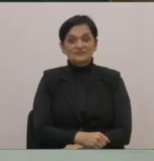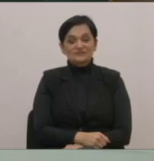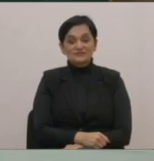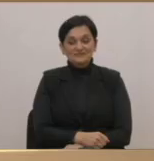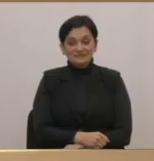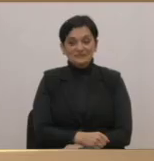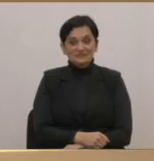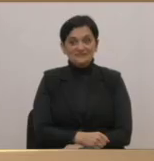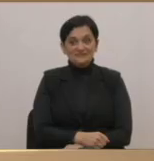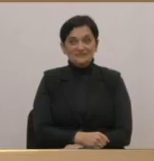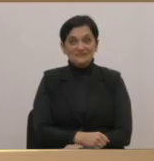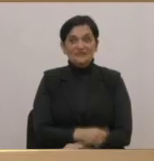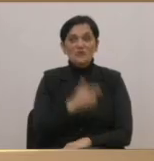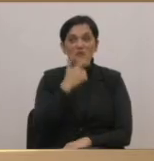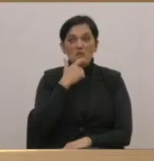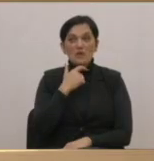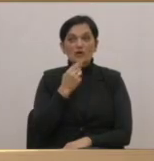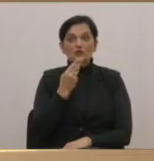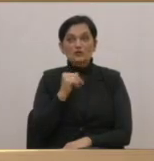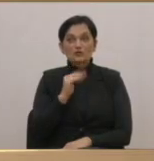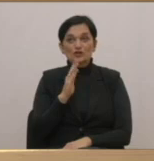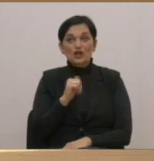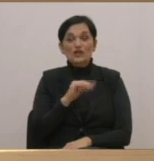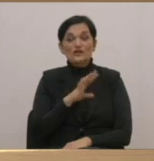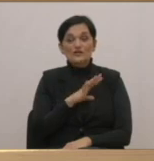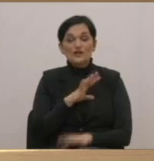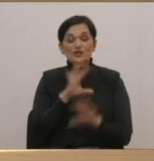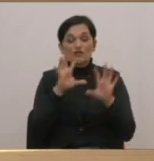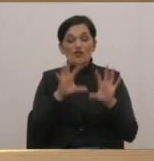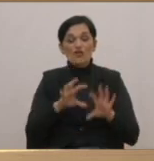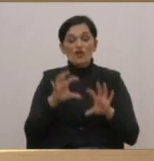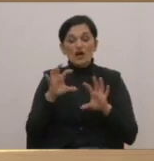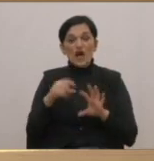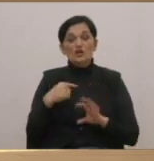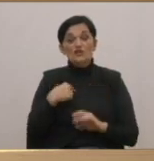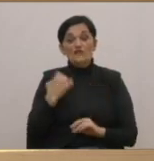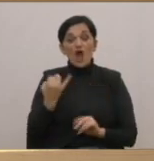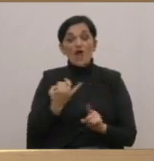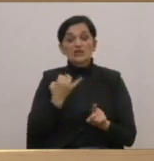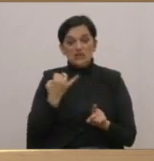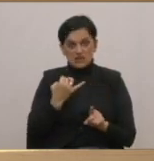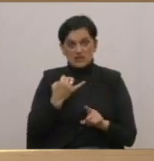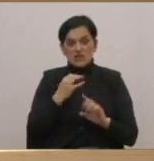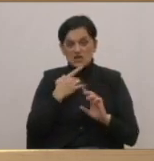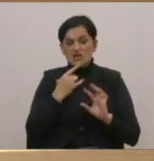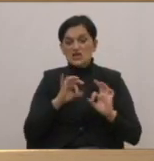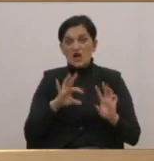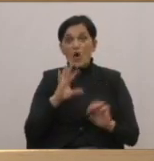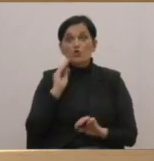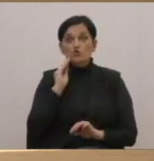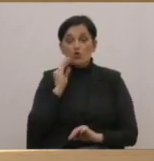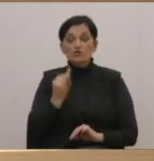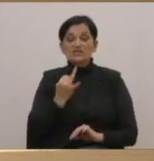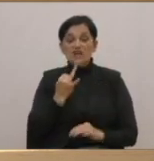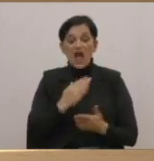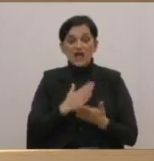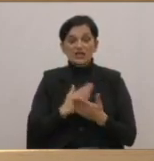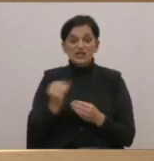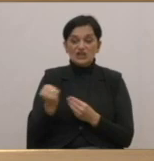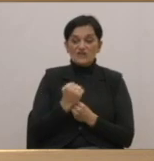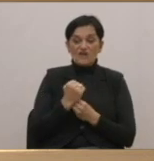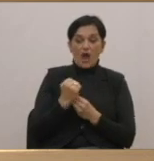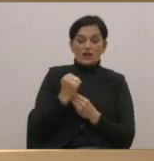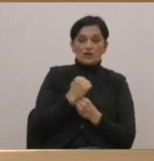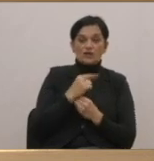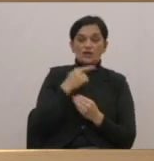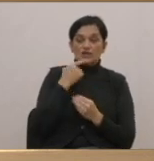ხო, ანუ ბატონშალა, იყო კანონები, როდესაც ჩვენ ინტერესი გქონდა და გამოვხატავდით და როცა ინტერესი გვაქვს, გვაჩერებთ იძახით,